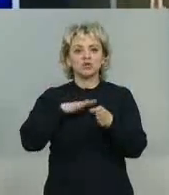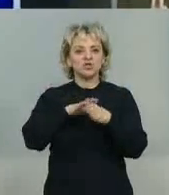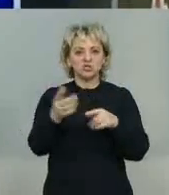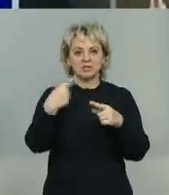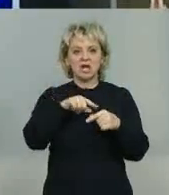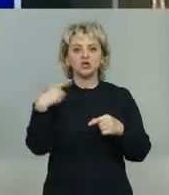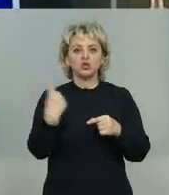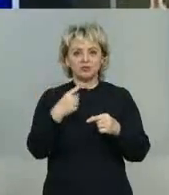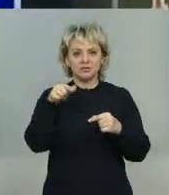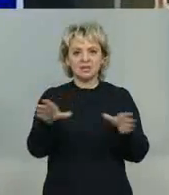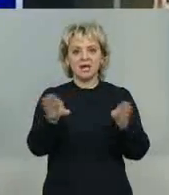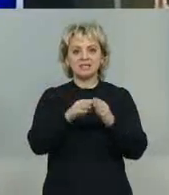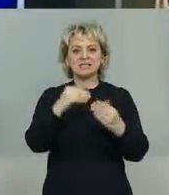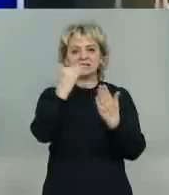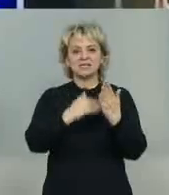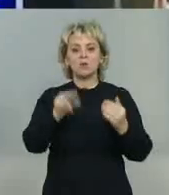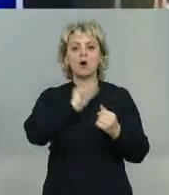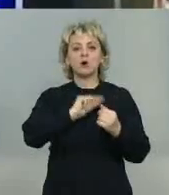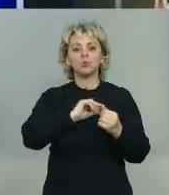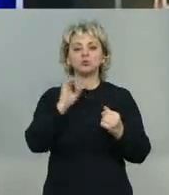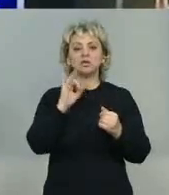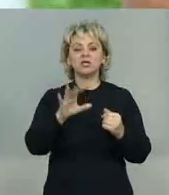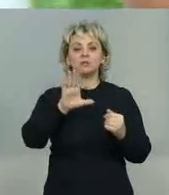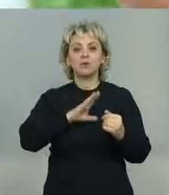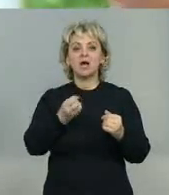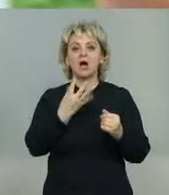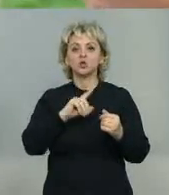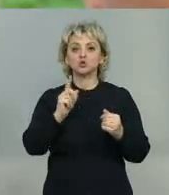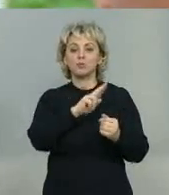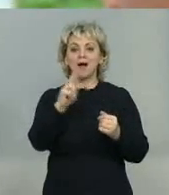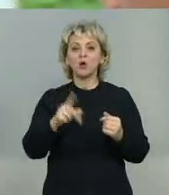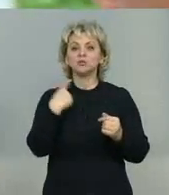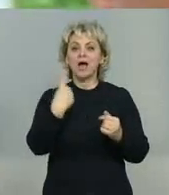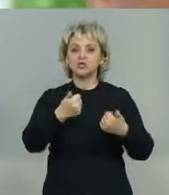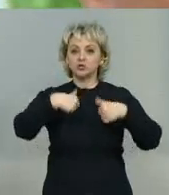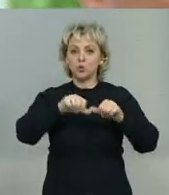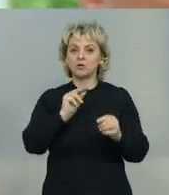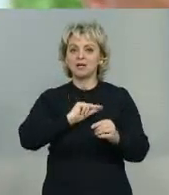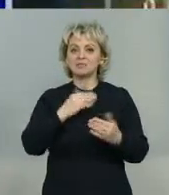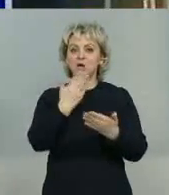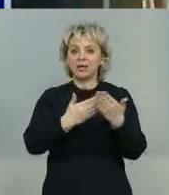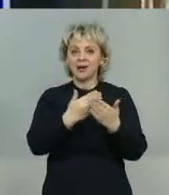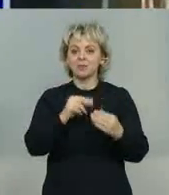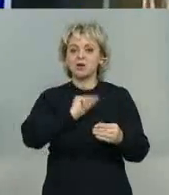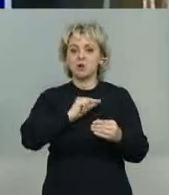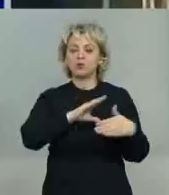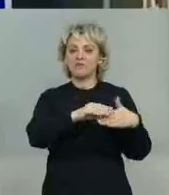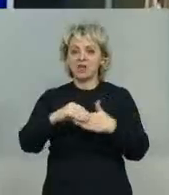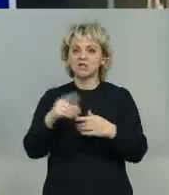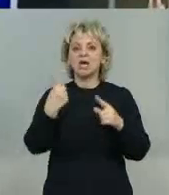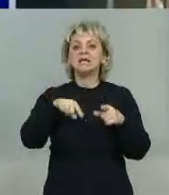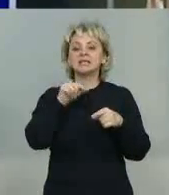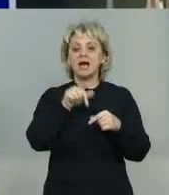это единая система работы, и было бы хорошо, чтобы какой-то один орган разработал рекомендации по работе с волонтерами